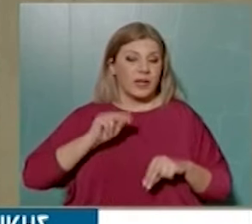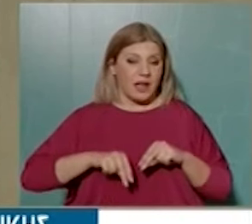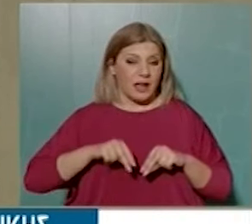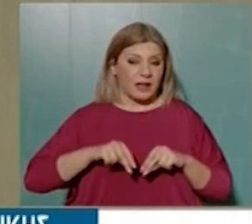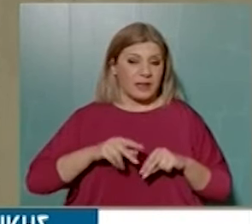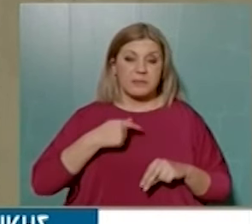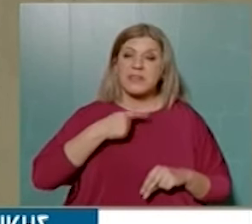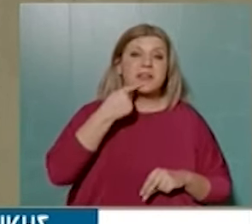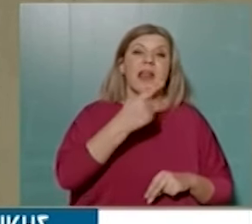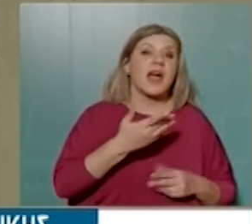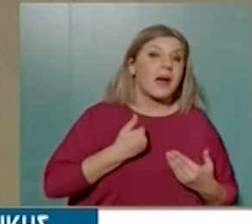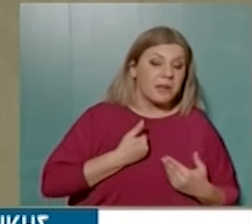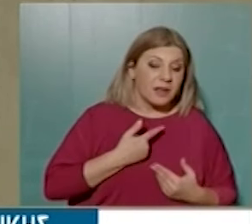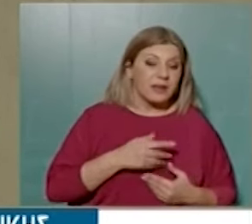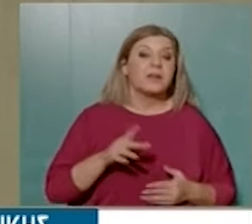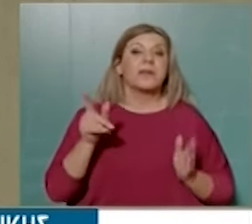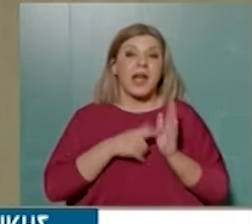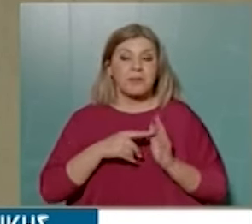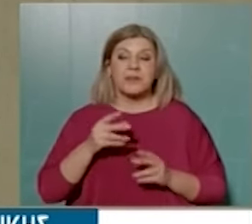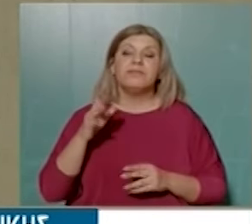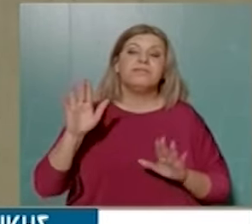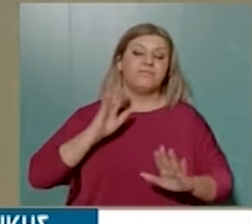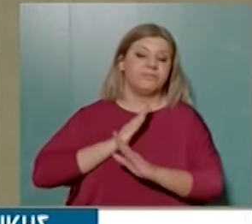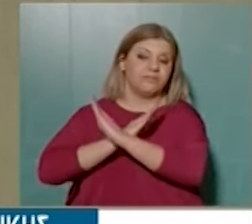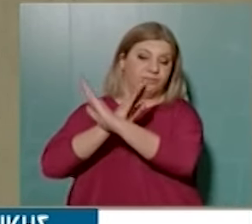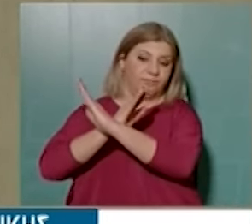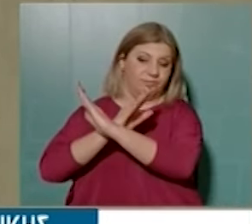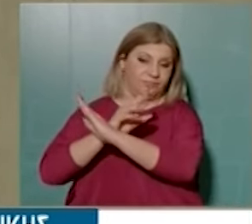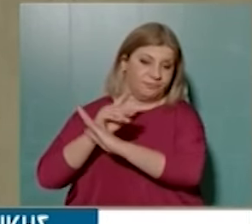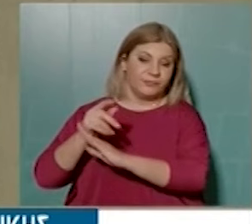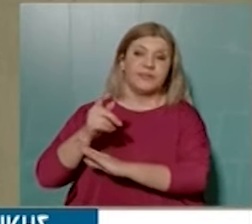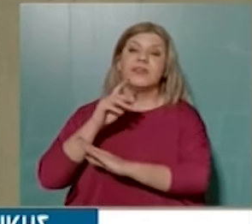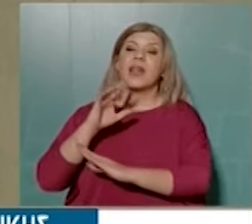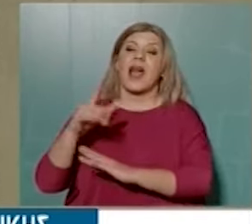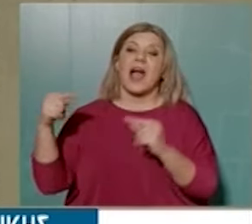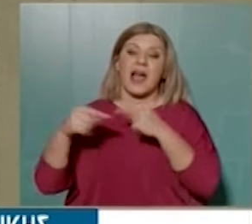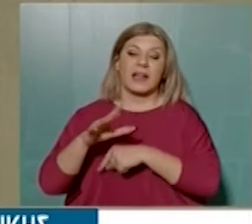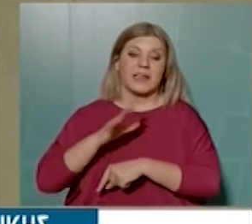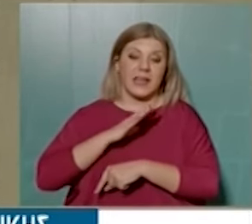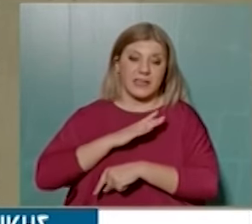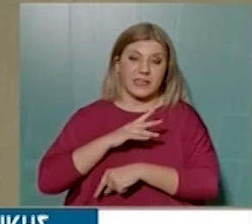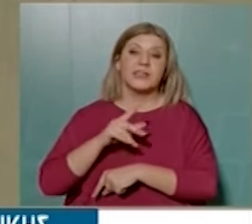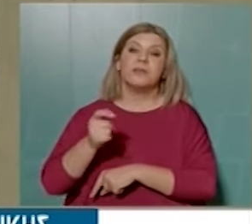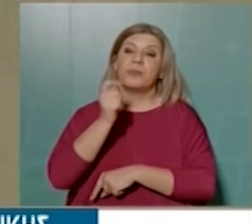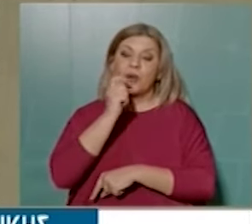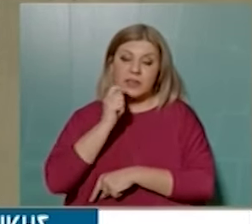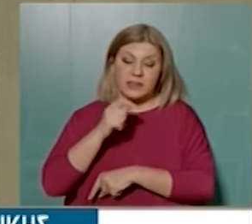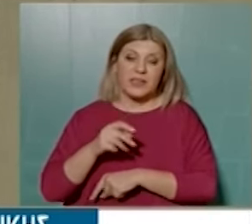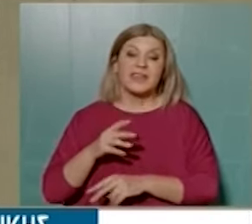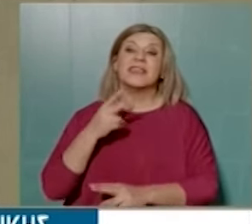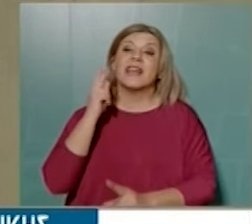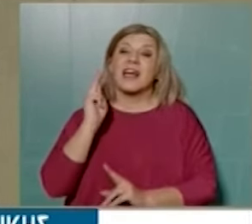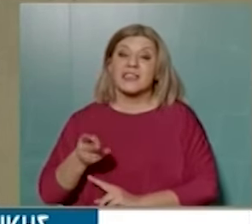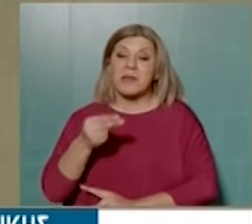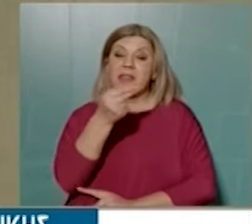και τι λέγαμε λέγαμε να γυρίσει την πλάτη στους τρεις σωματοφύλακες της αντιλαϊκής πολιτικής της κυβέρνησης γιατί στα κρίσιμα